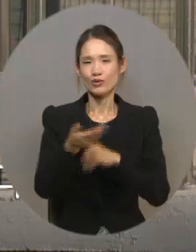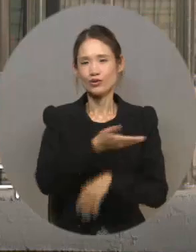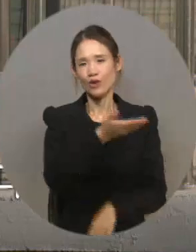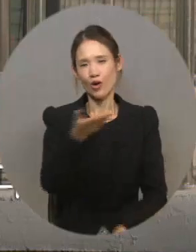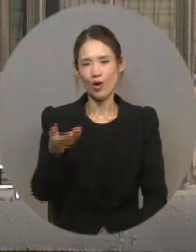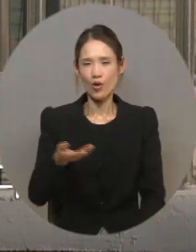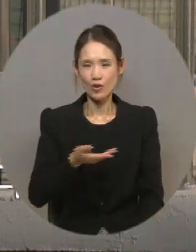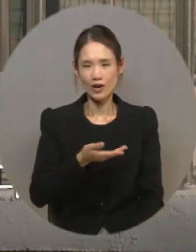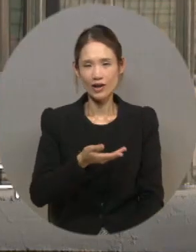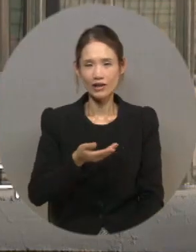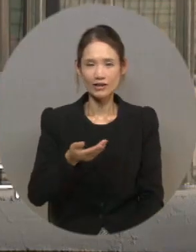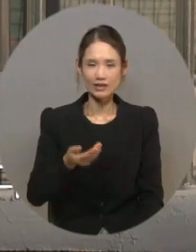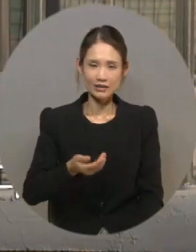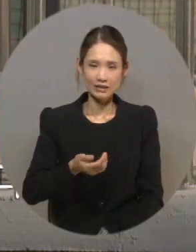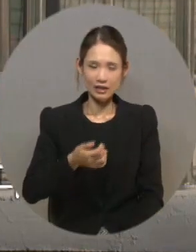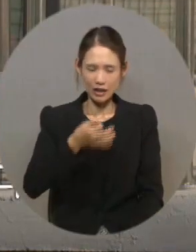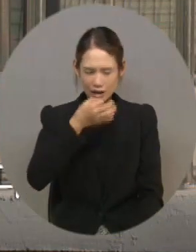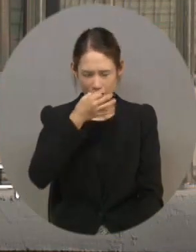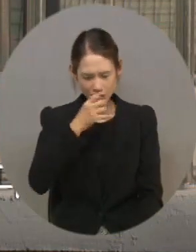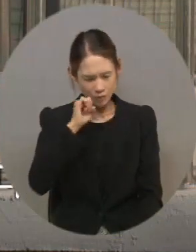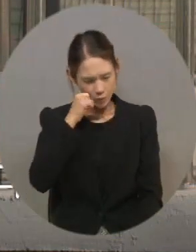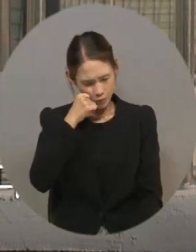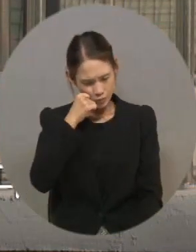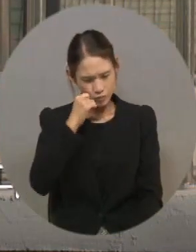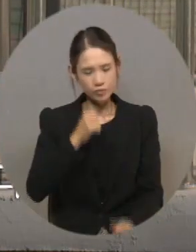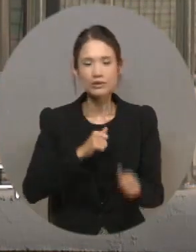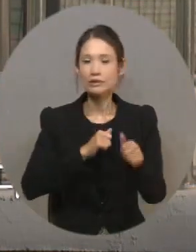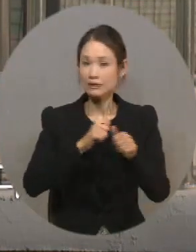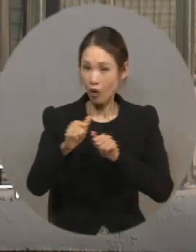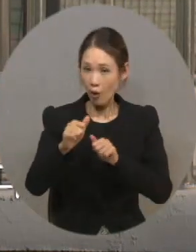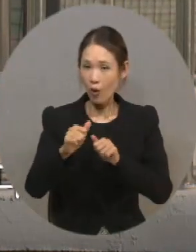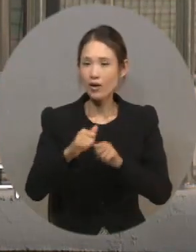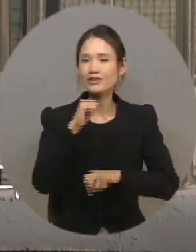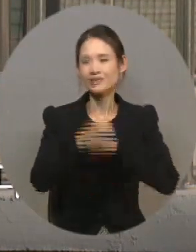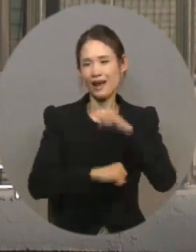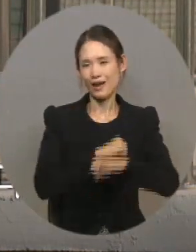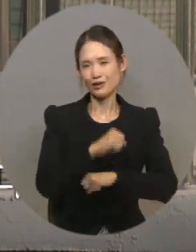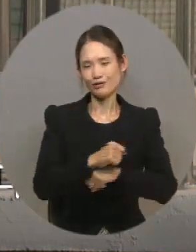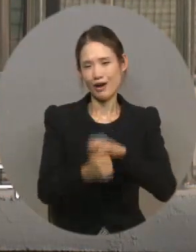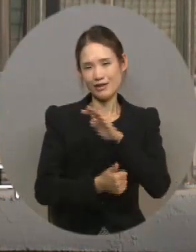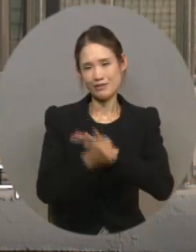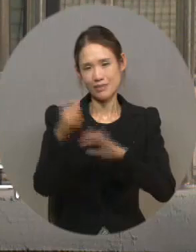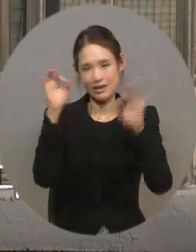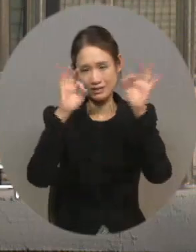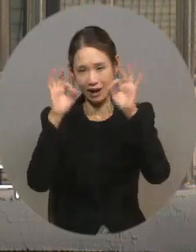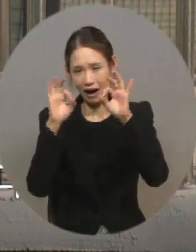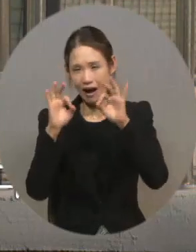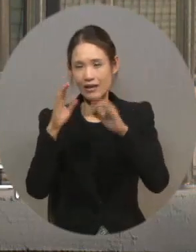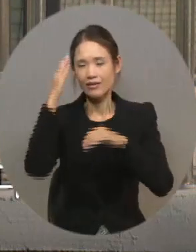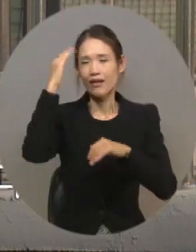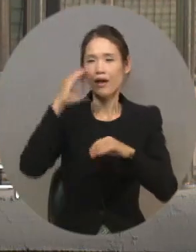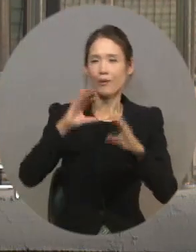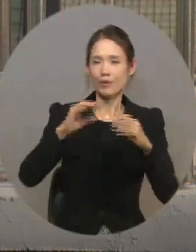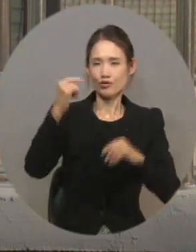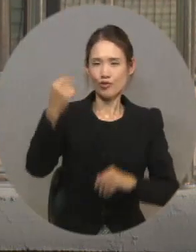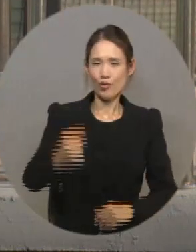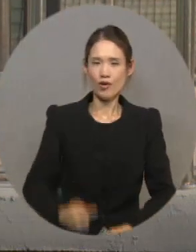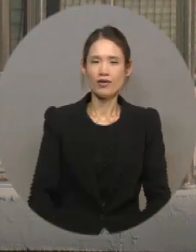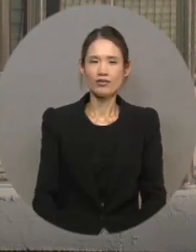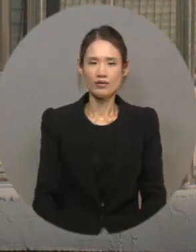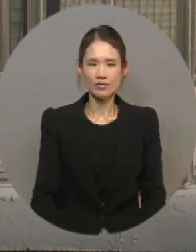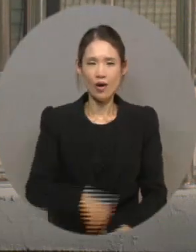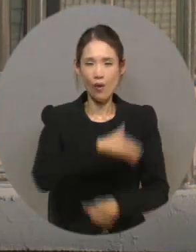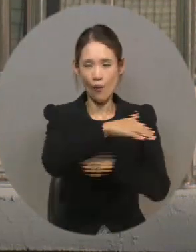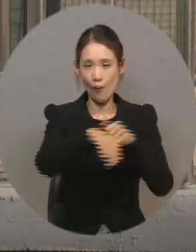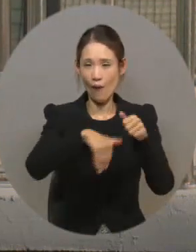여러분, 여러분들은 힘든 여정을 이겨내고 자유와 희망을 찾아 대한민국에 왔습니다.